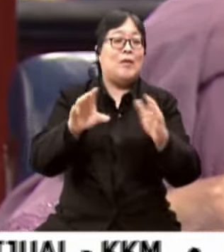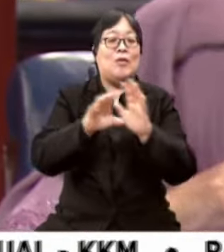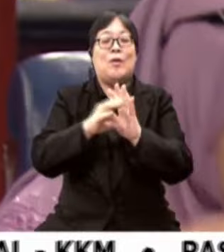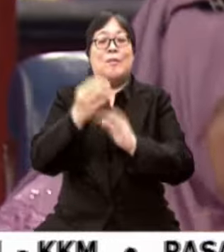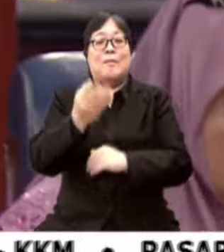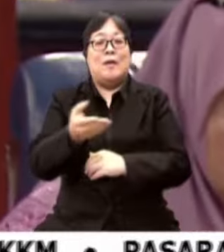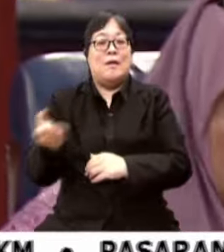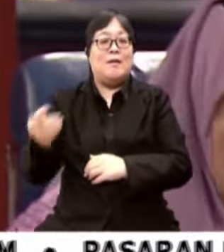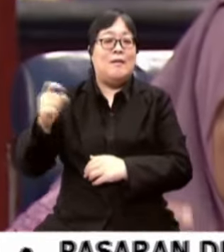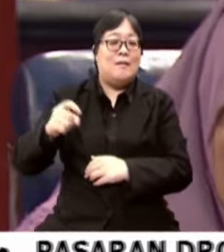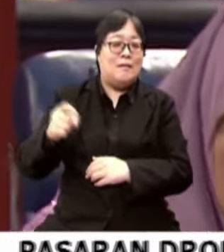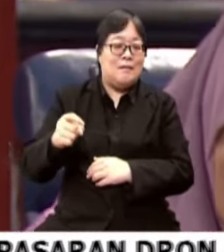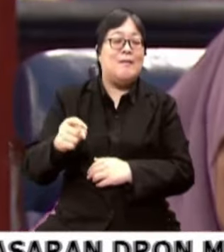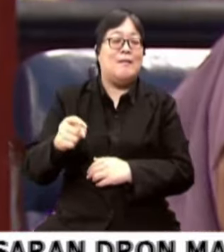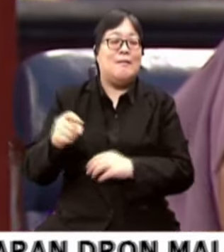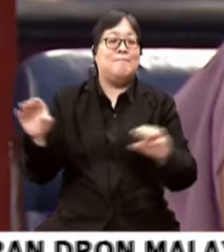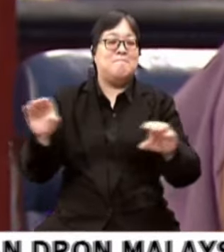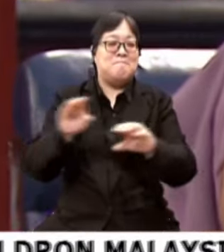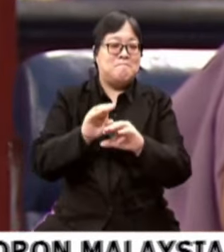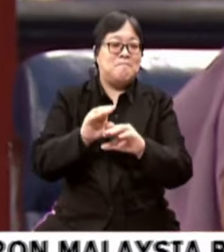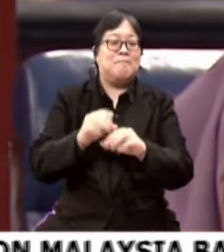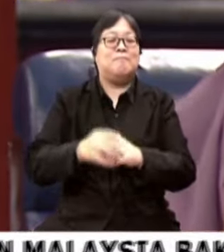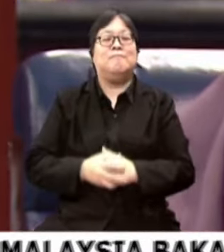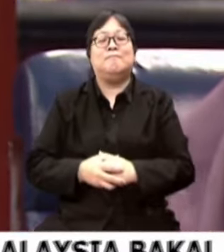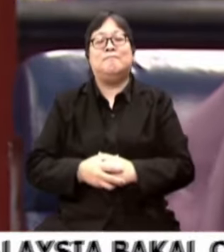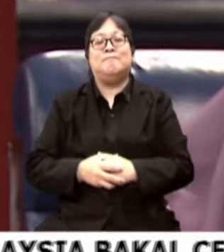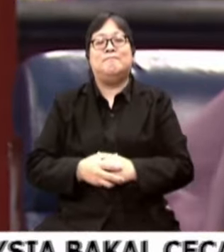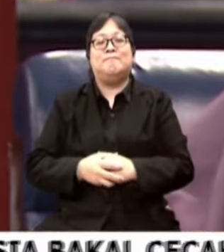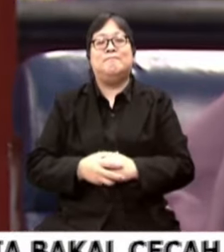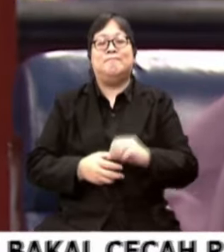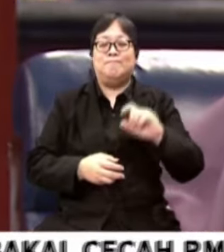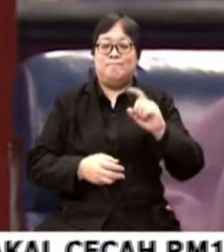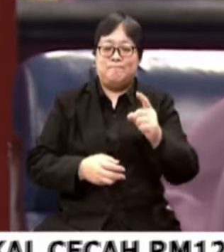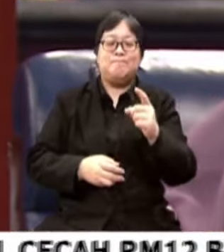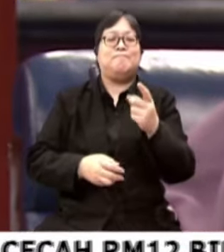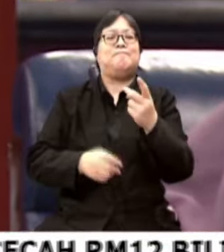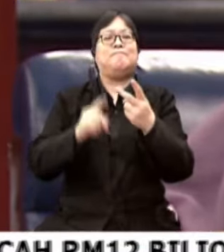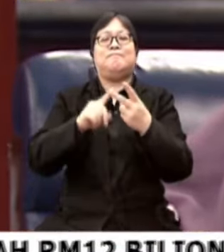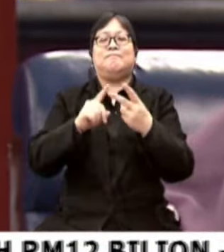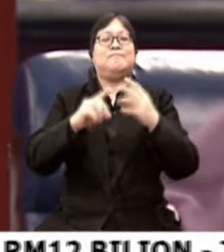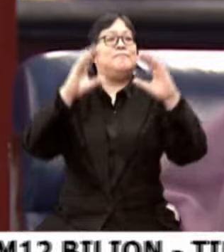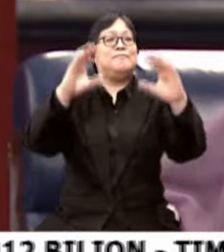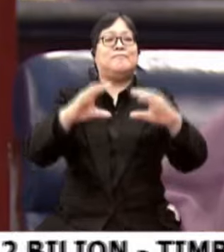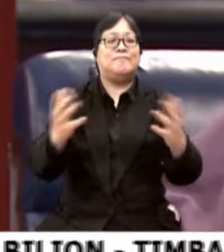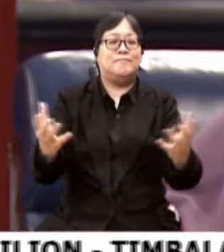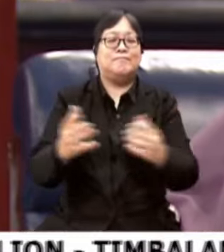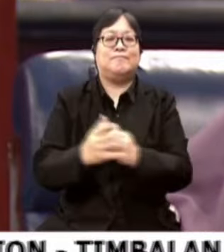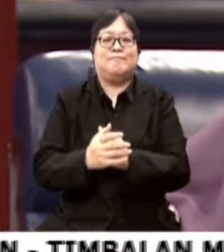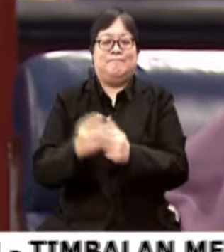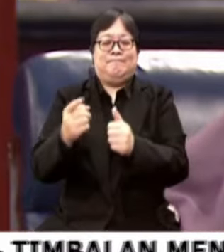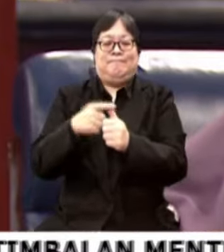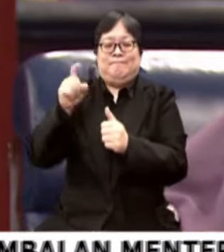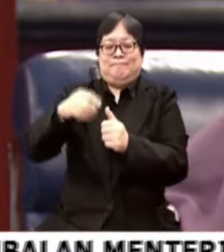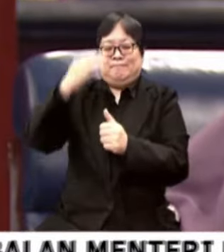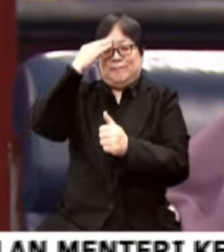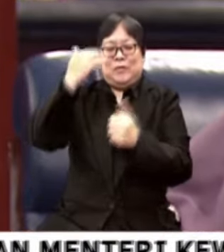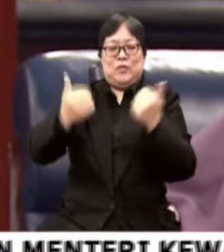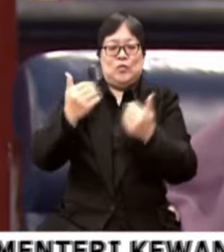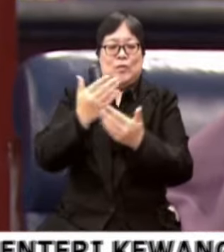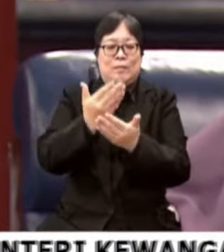ataupun kepulauan yang akan disaksikan ya dan juga mekanisme utama kita perlu kena pasti produk